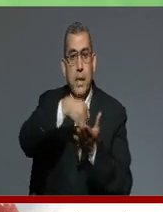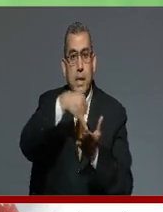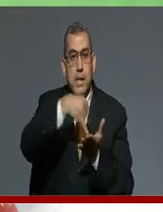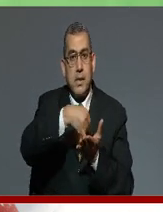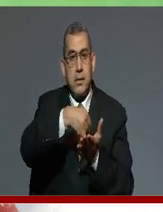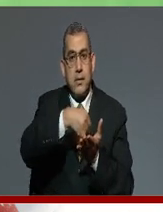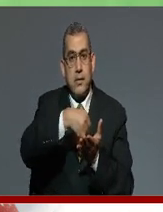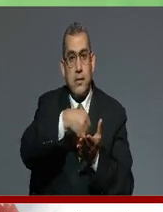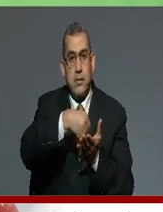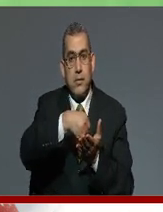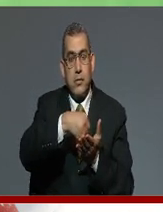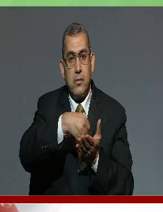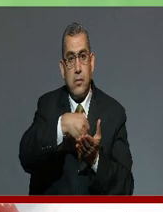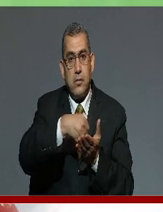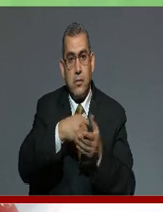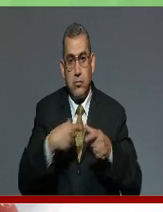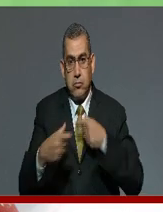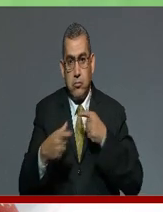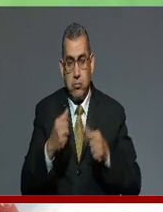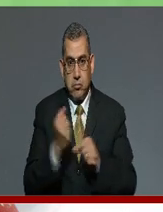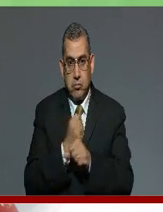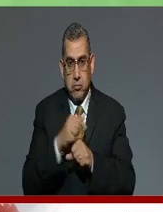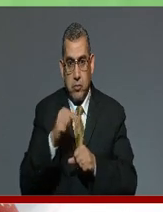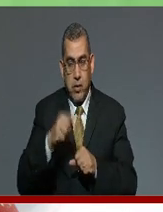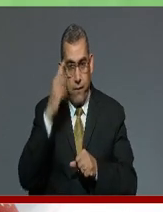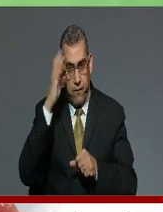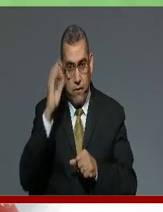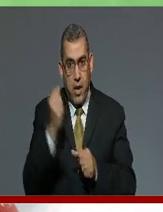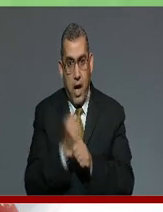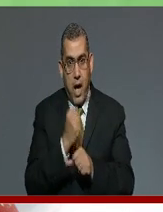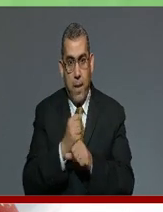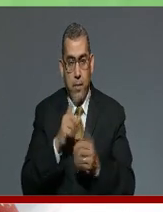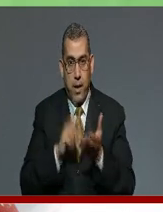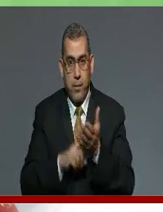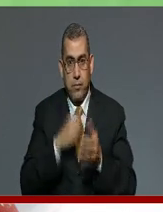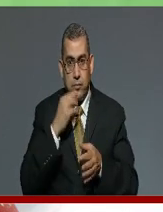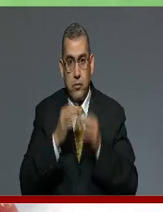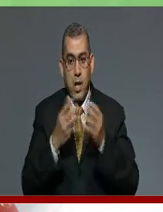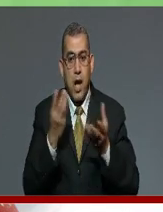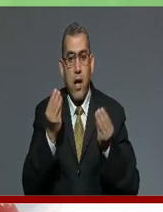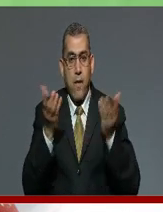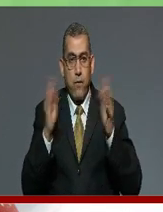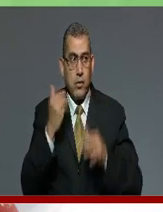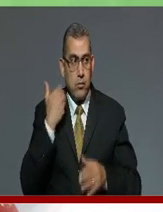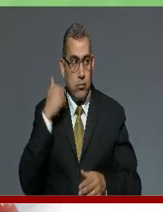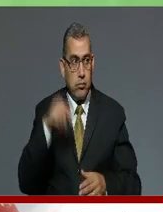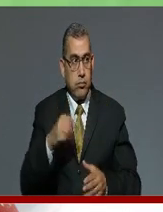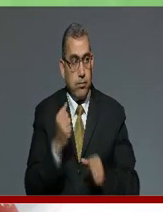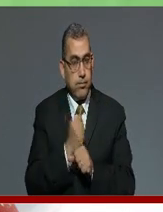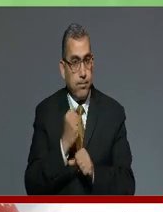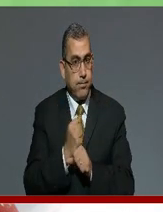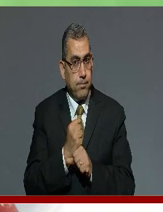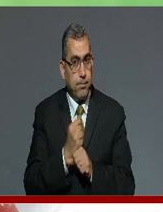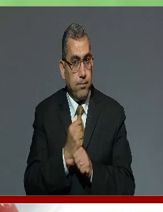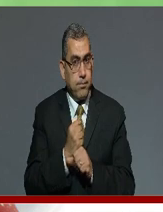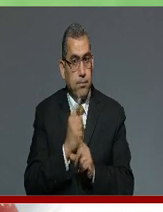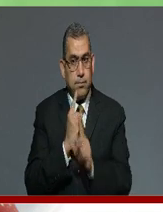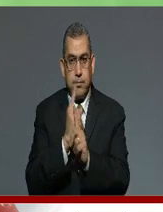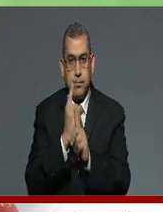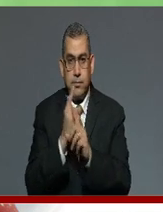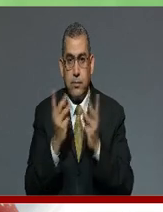عالمي ونعمل على انه يكون مركز عالمي وننظم العديد من اللقاءات